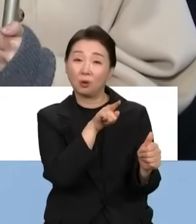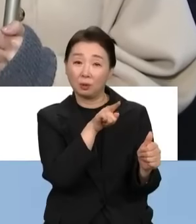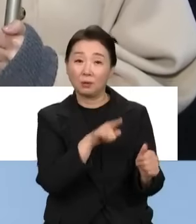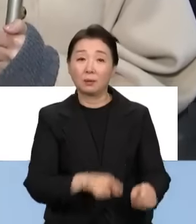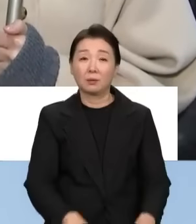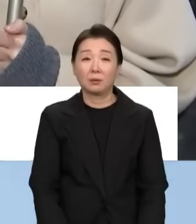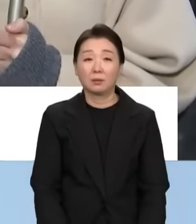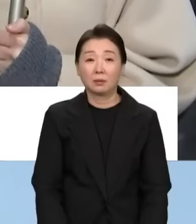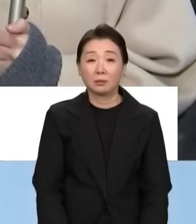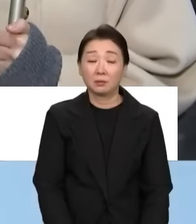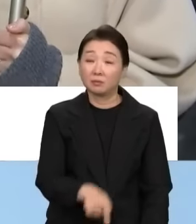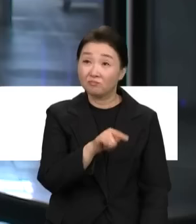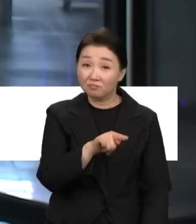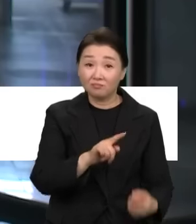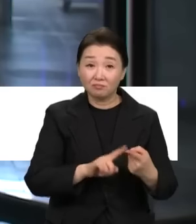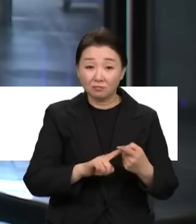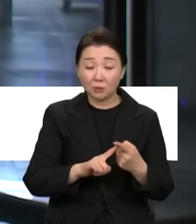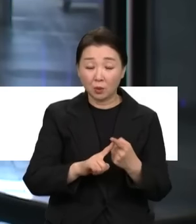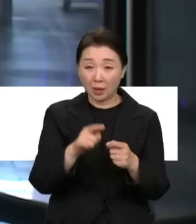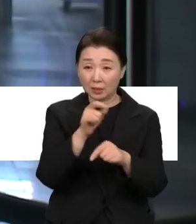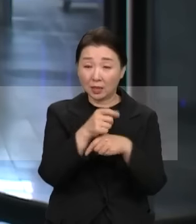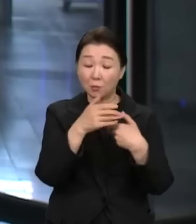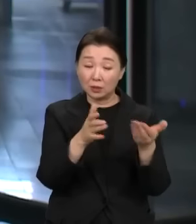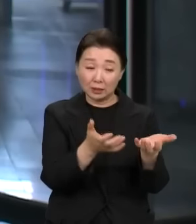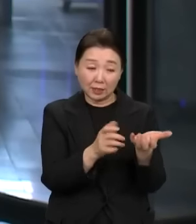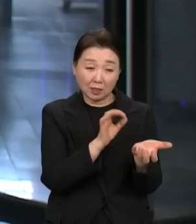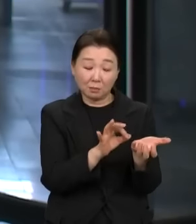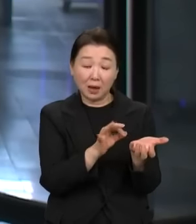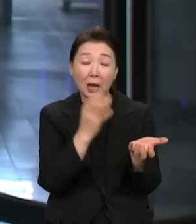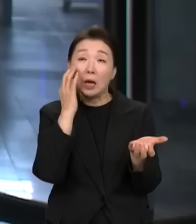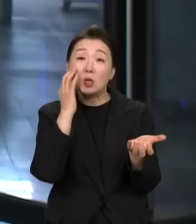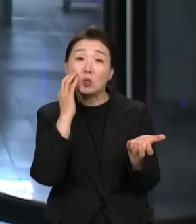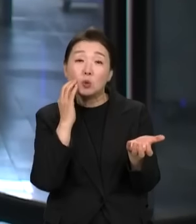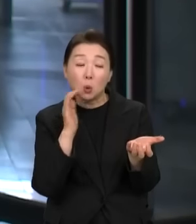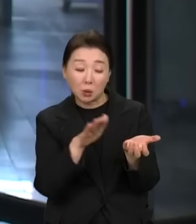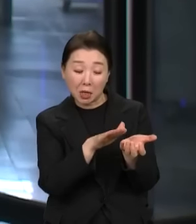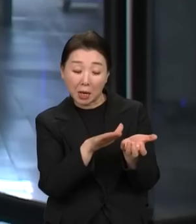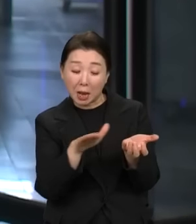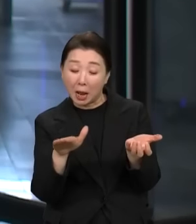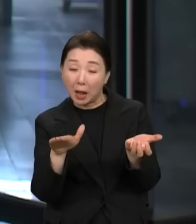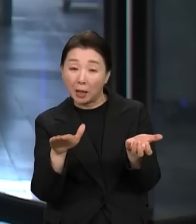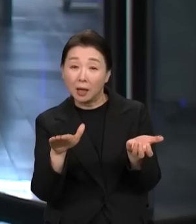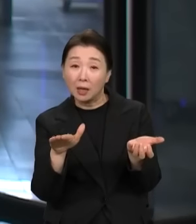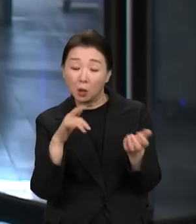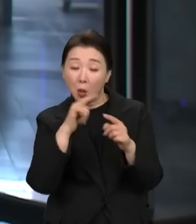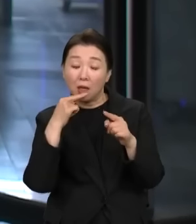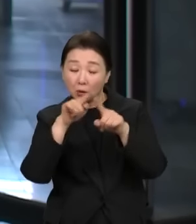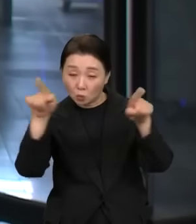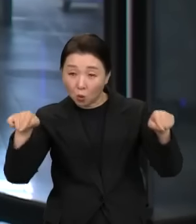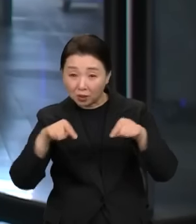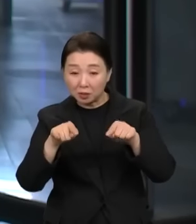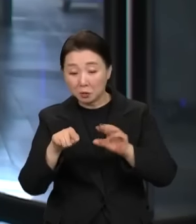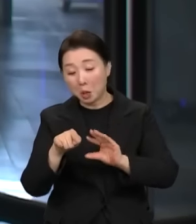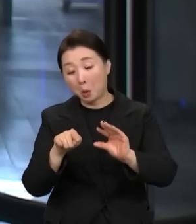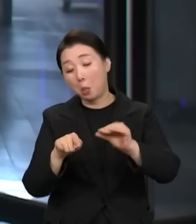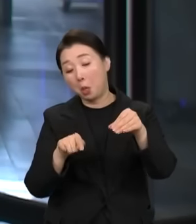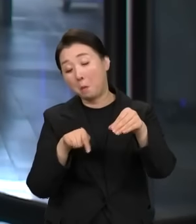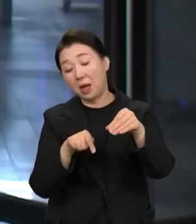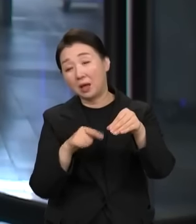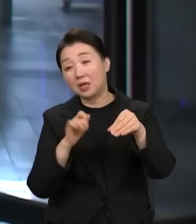했는데 여기에 대해서도 그 사무실 책상 보면 초록색 깔개가 덮여 있는 경우가 있지 않습니까? 이 깔개 사이에